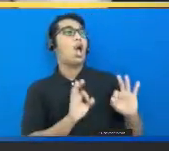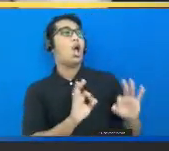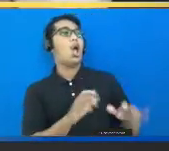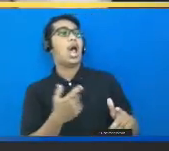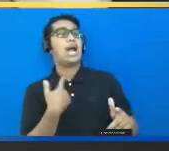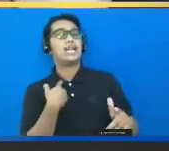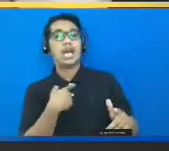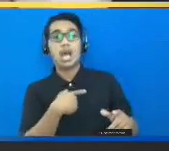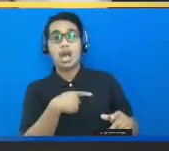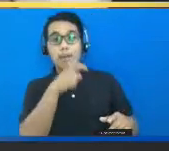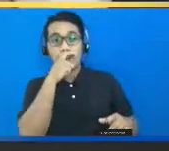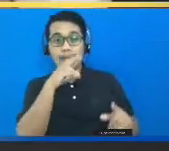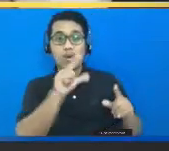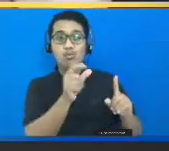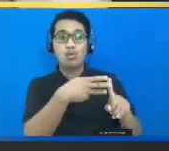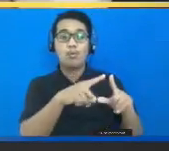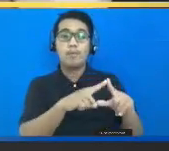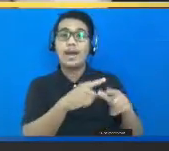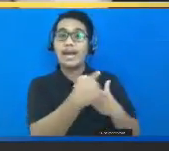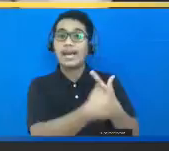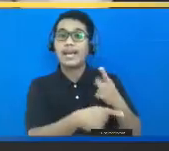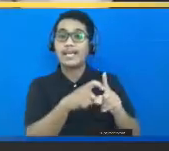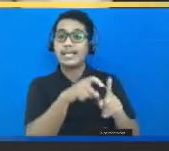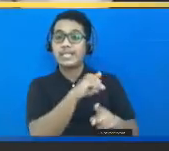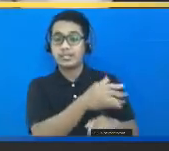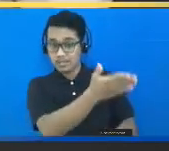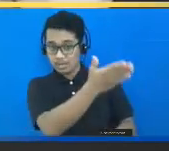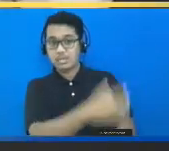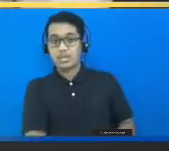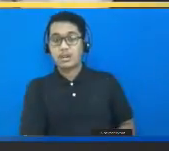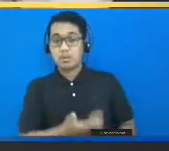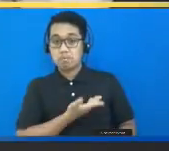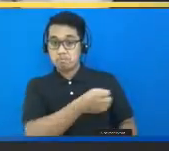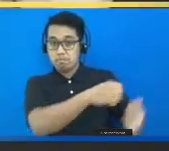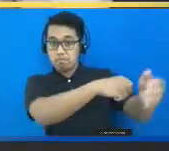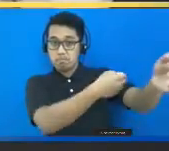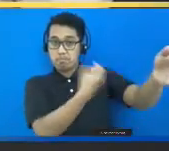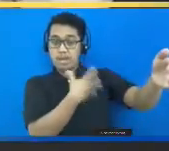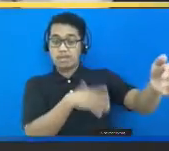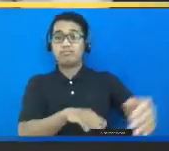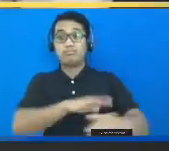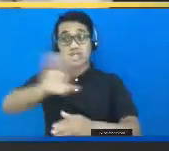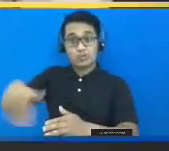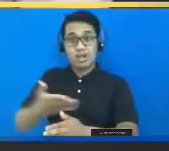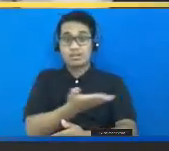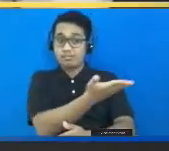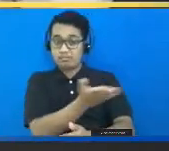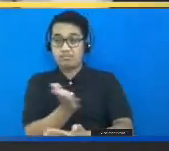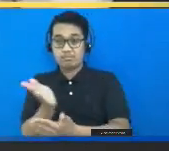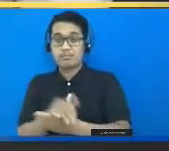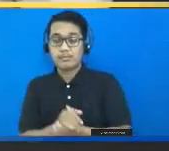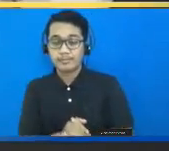Paidi ini silakan Paidi menanggapi dari semuanya silakan